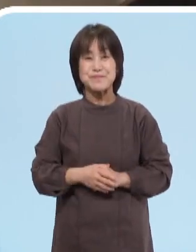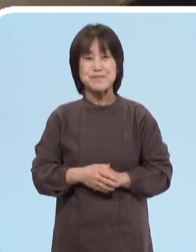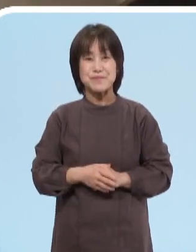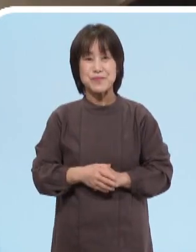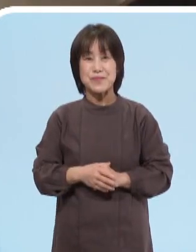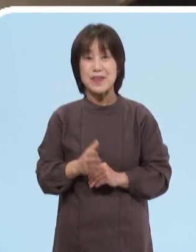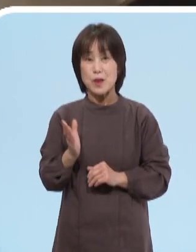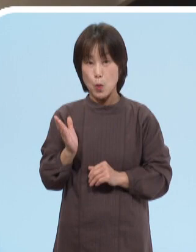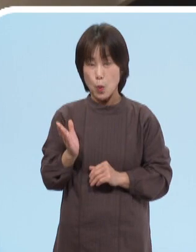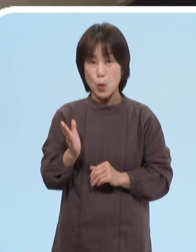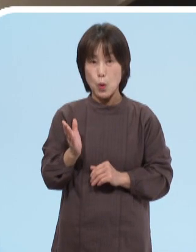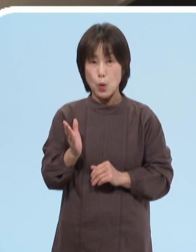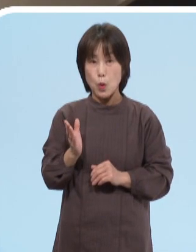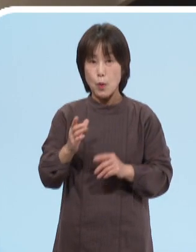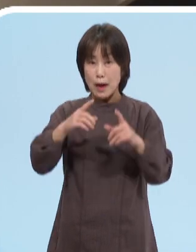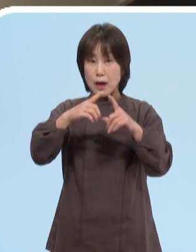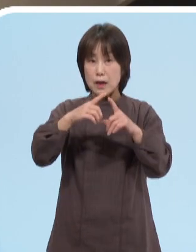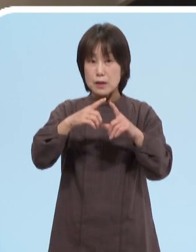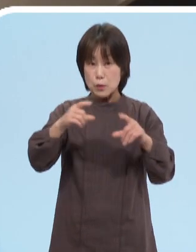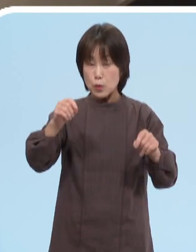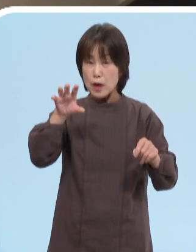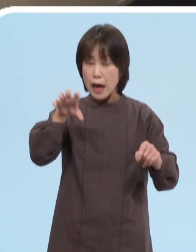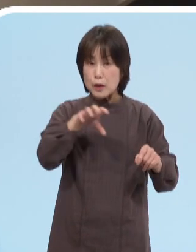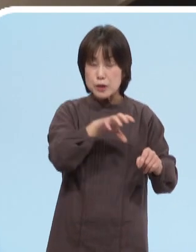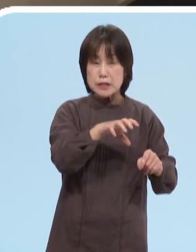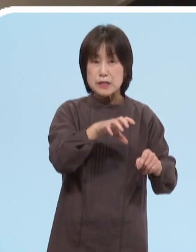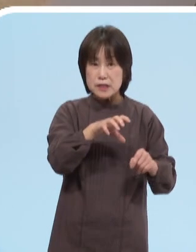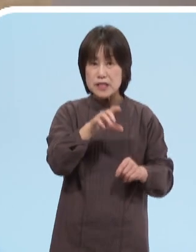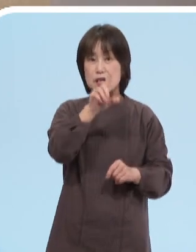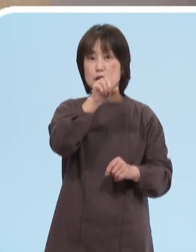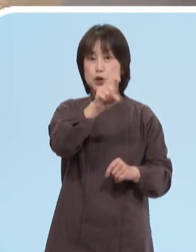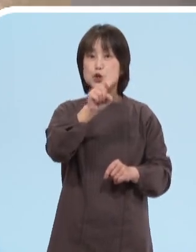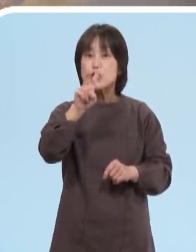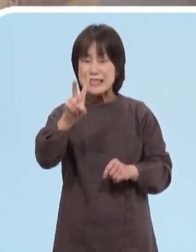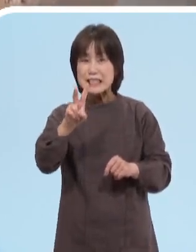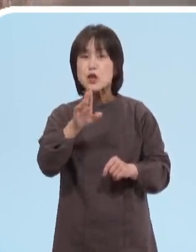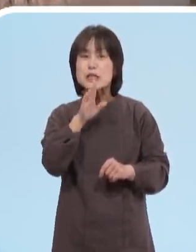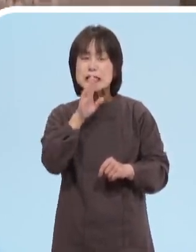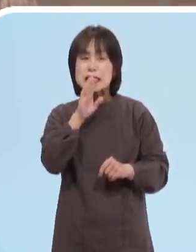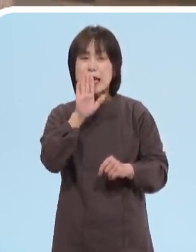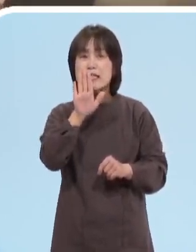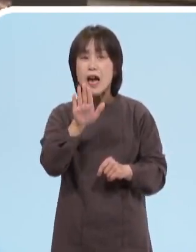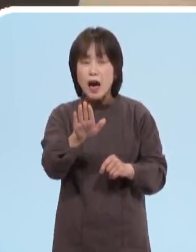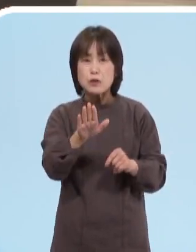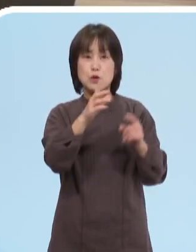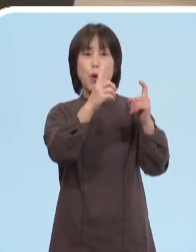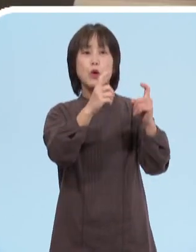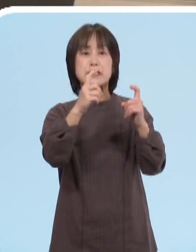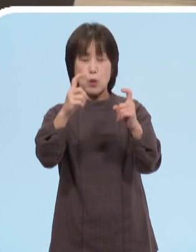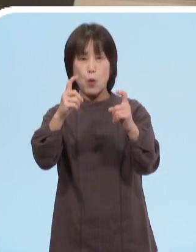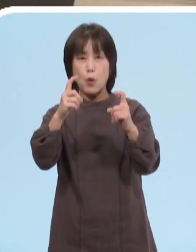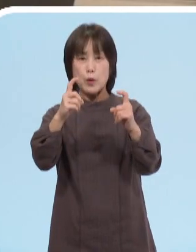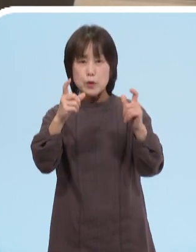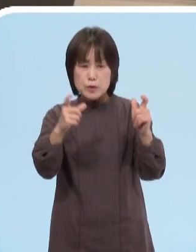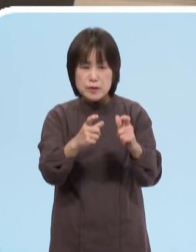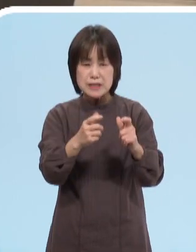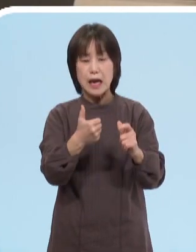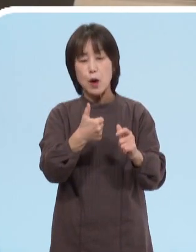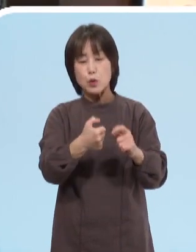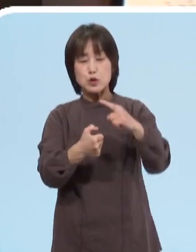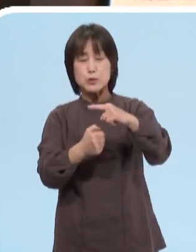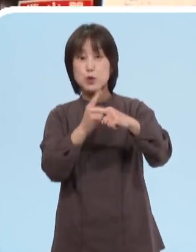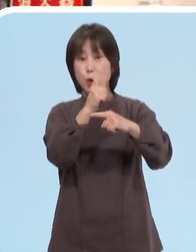ちらに並んでいるのが、現存12天守の50分の1の縮尺で縮めた、模型になります